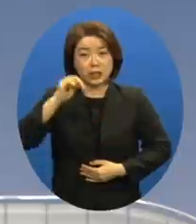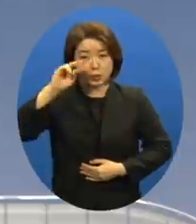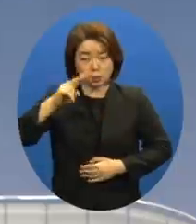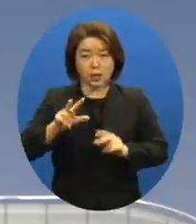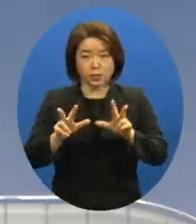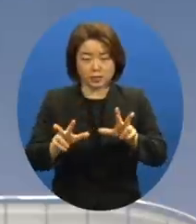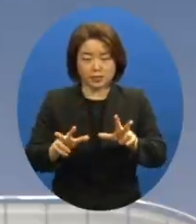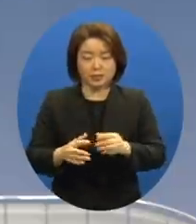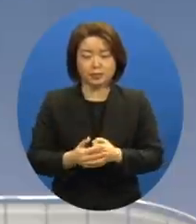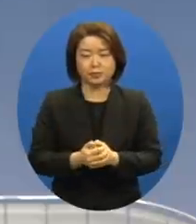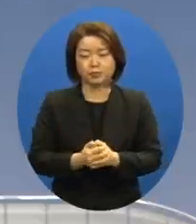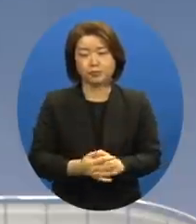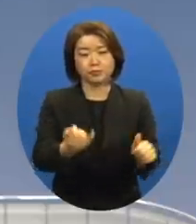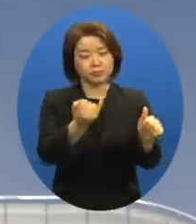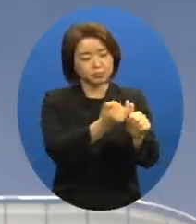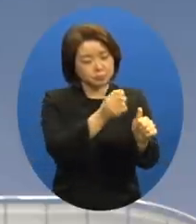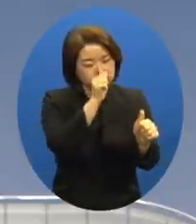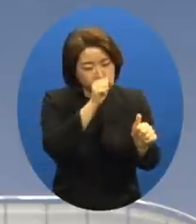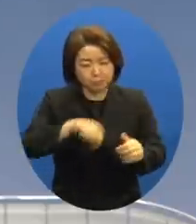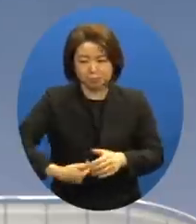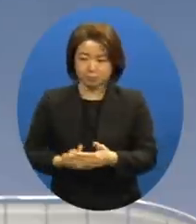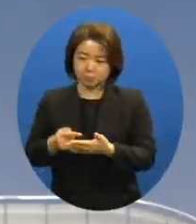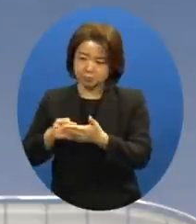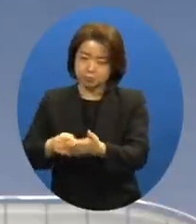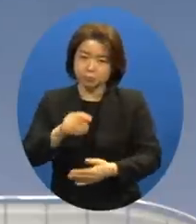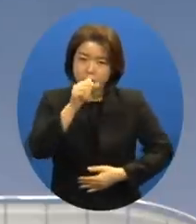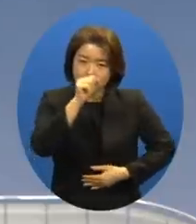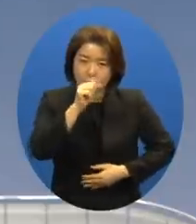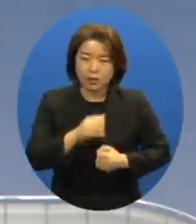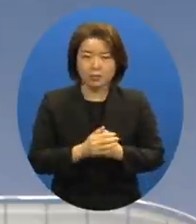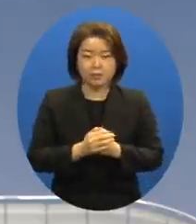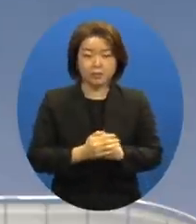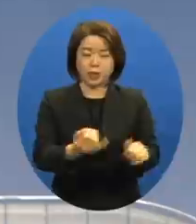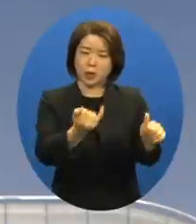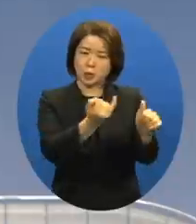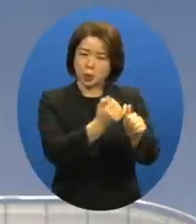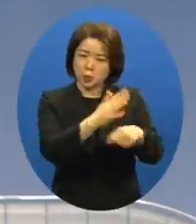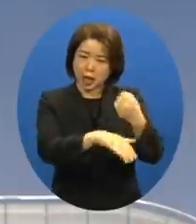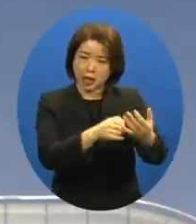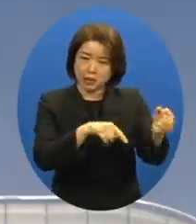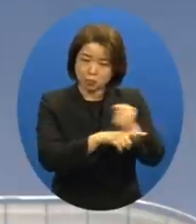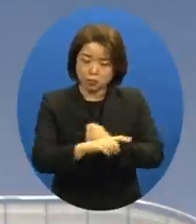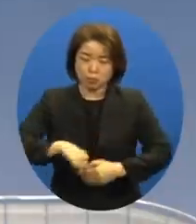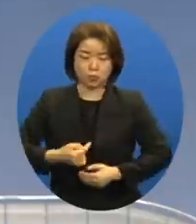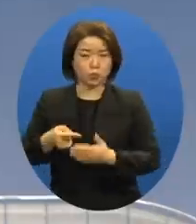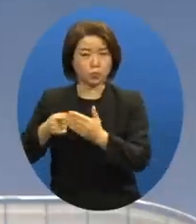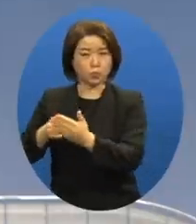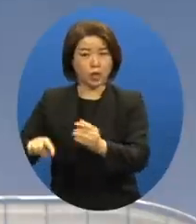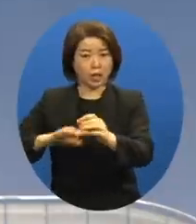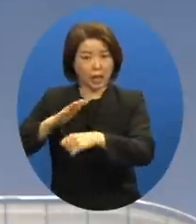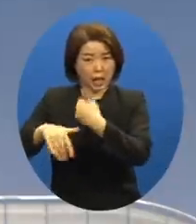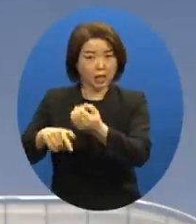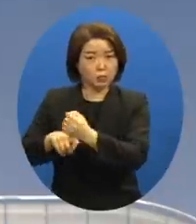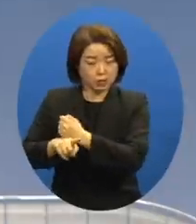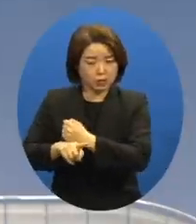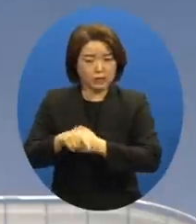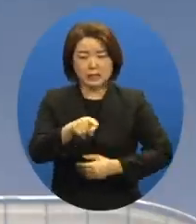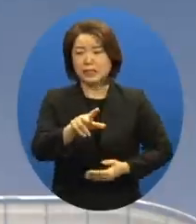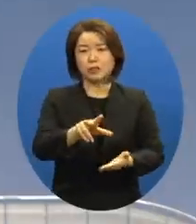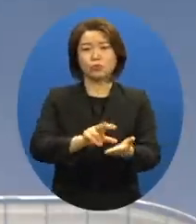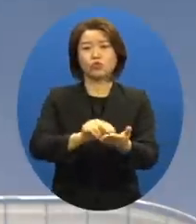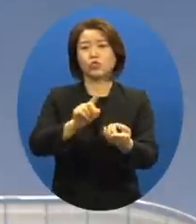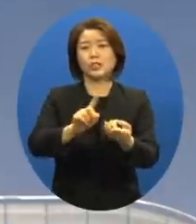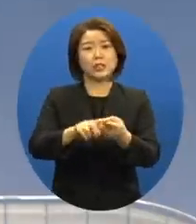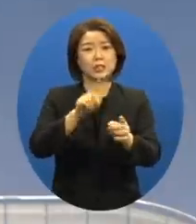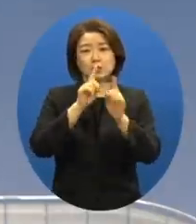결혼이 좋으냐 독신이 좋으냐 결혼이 하나님의 뜻이냐 독신으로 사는 게 하나님의 뜻이 냐 하는 문제에 대해서 말씀하고